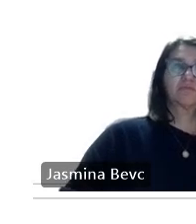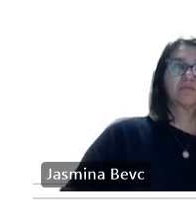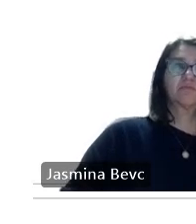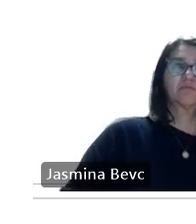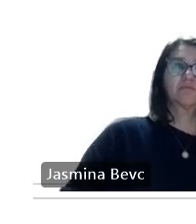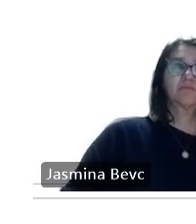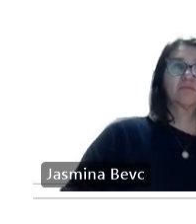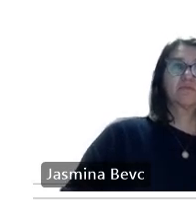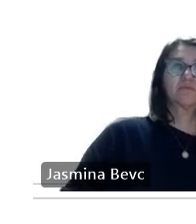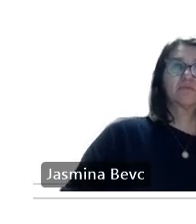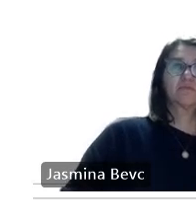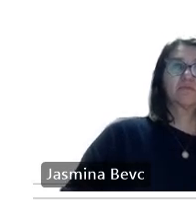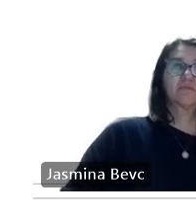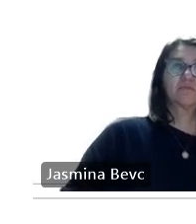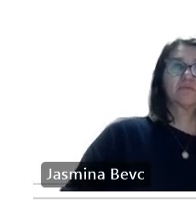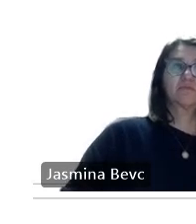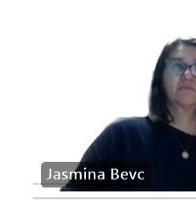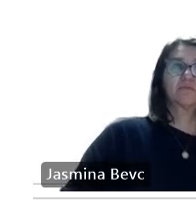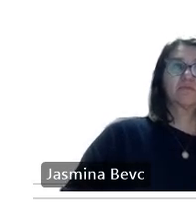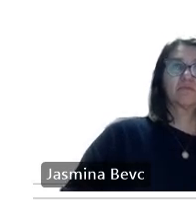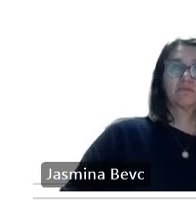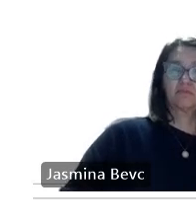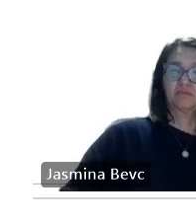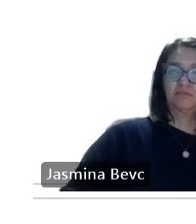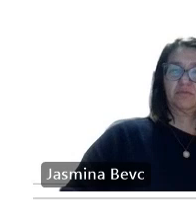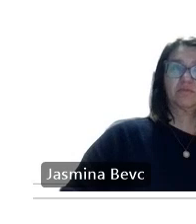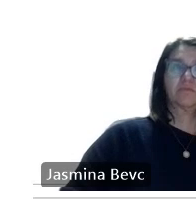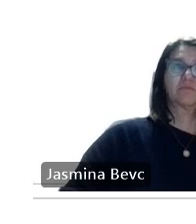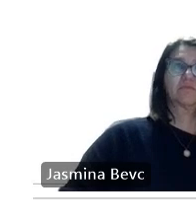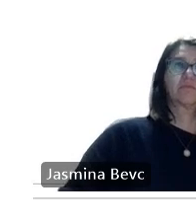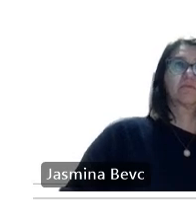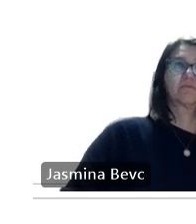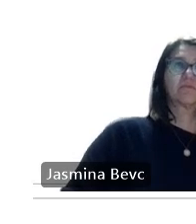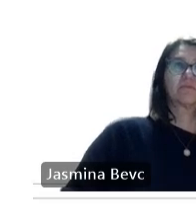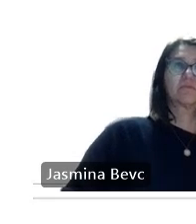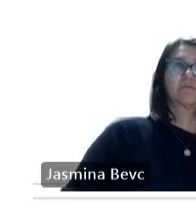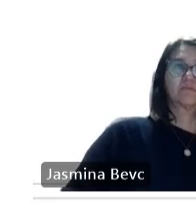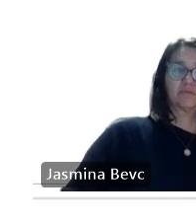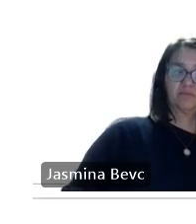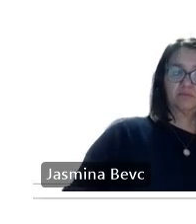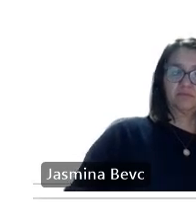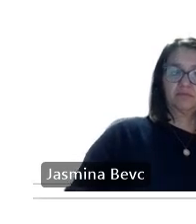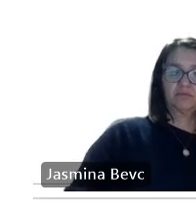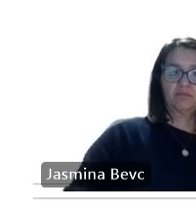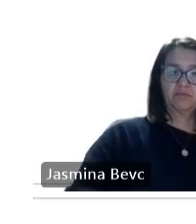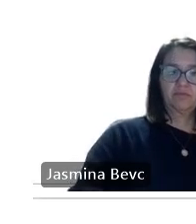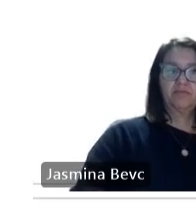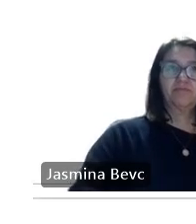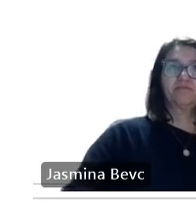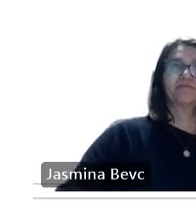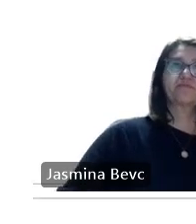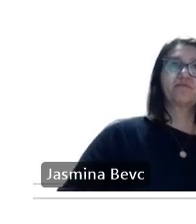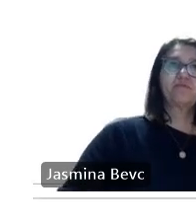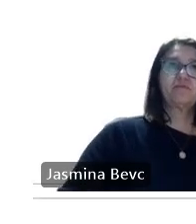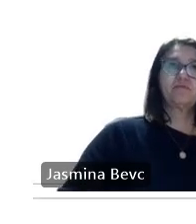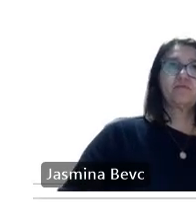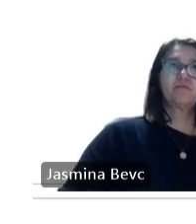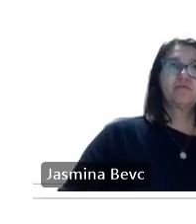naš medij za prenos toplote med zemljino in pa toplotno črpalko zmrznil.